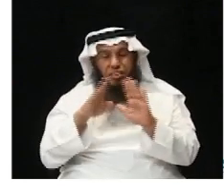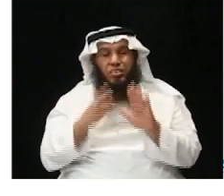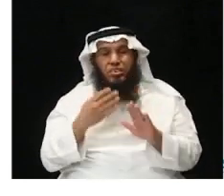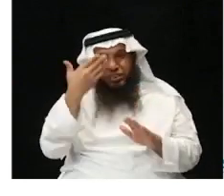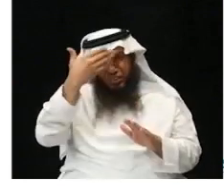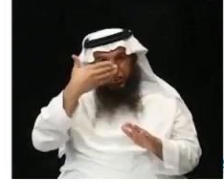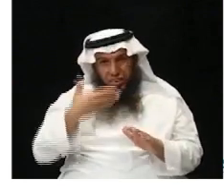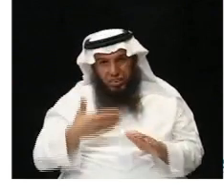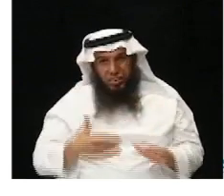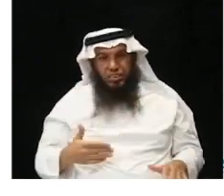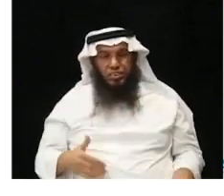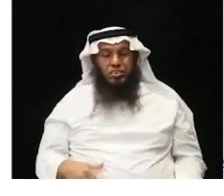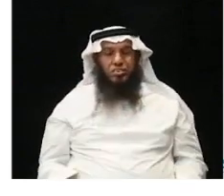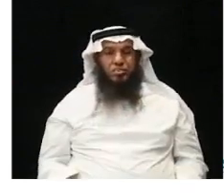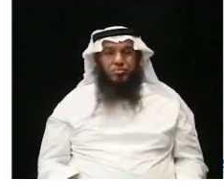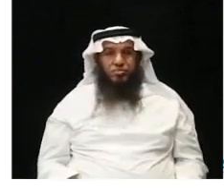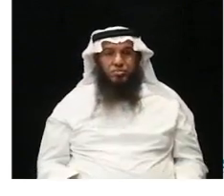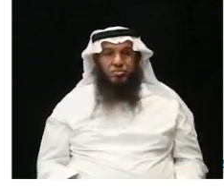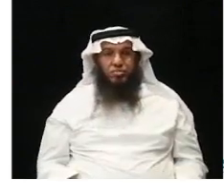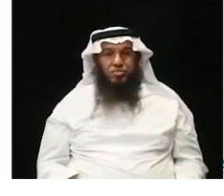الشرائح.